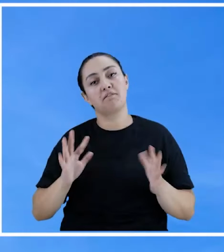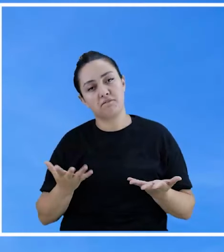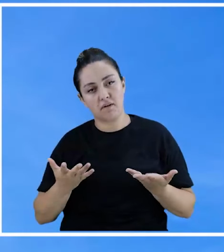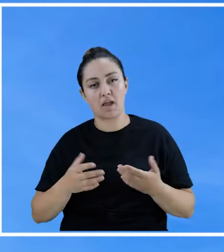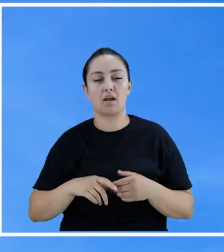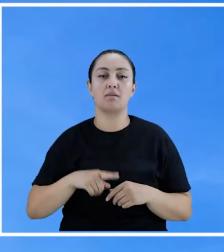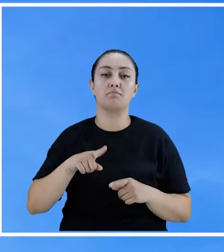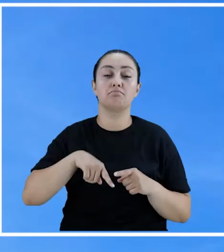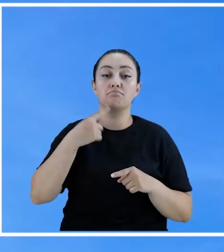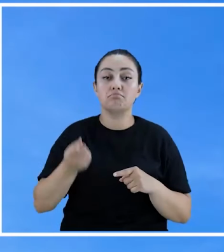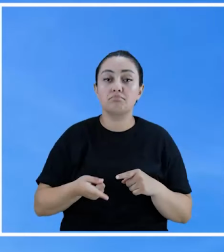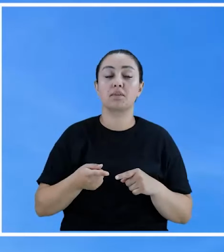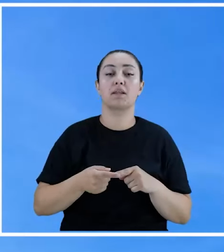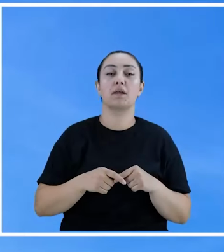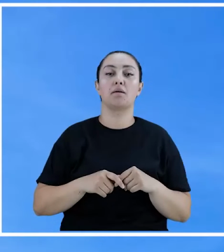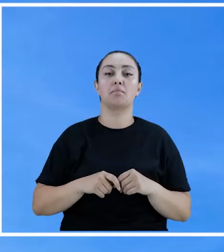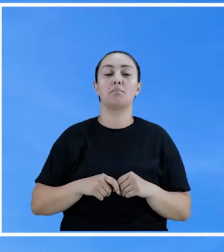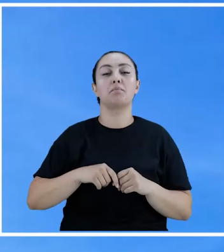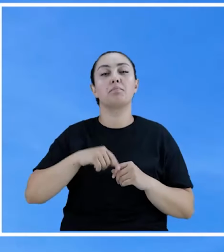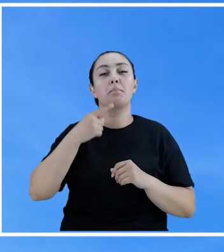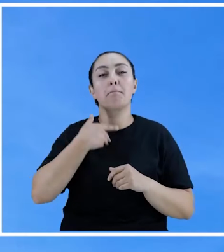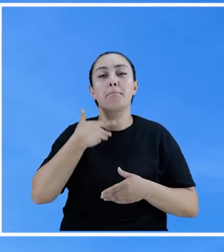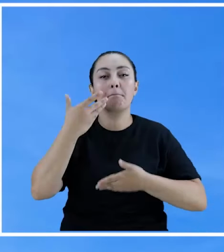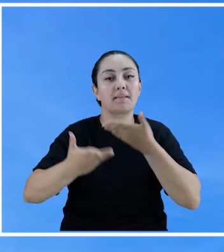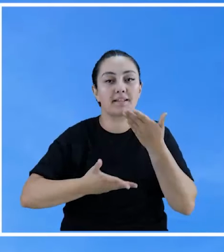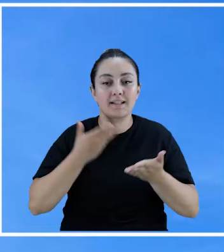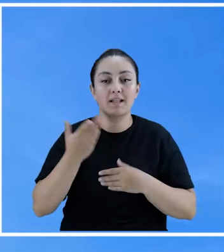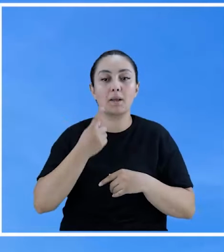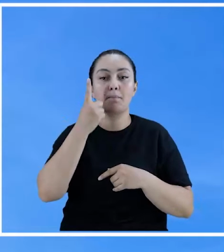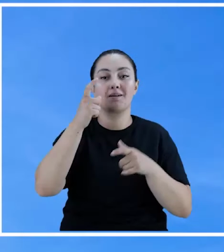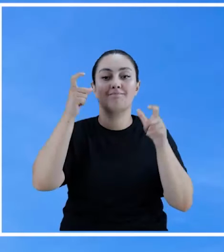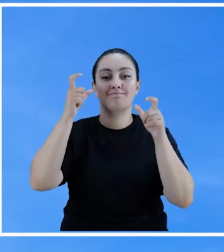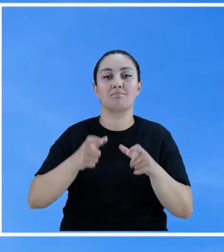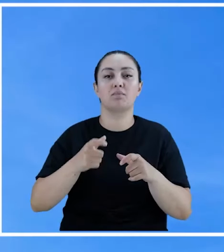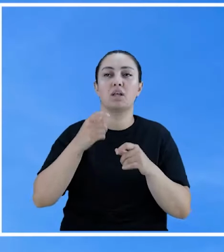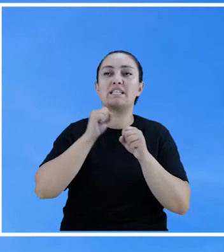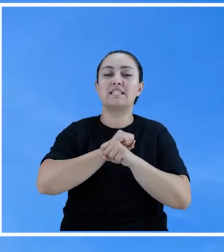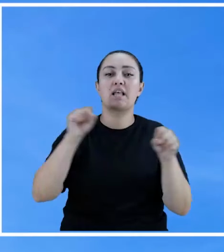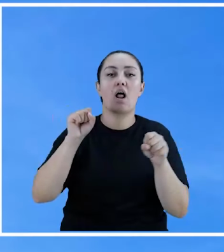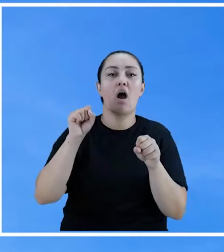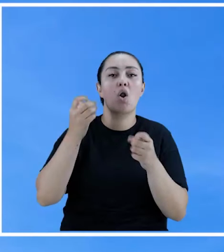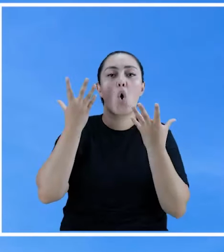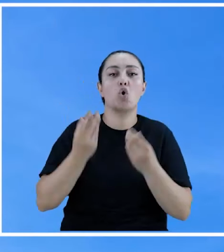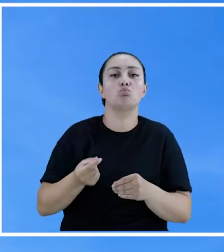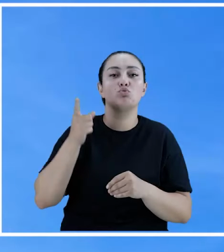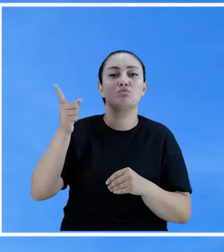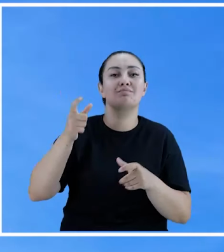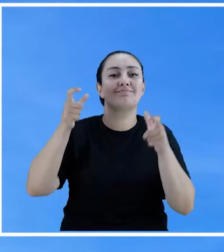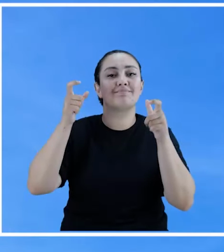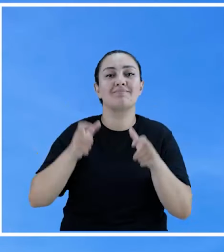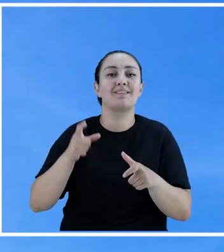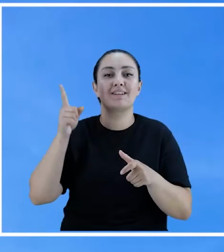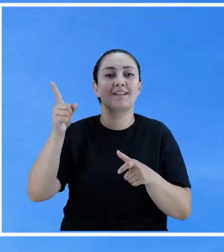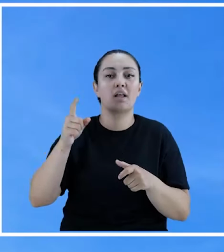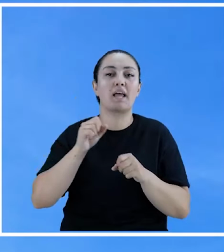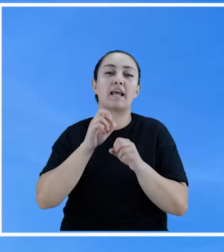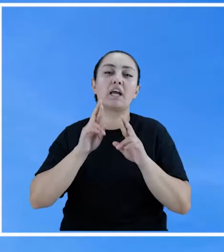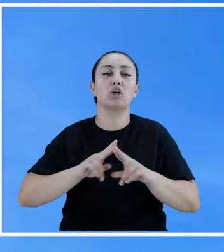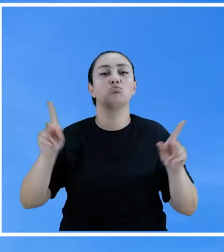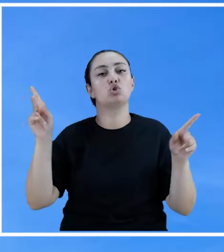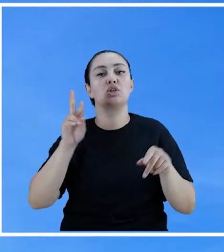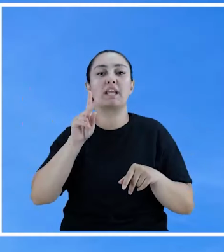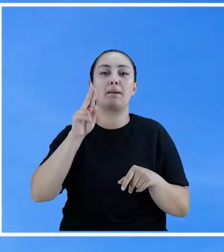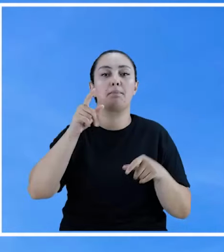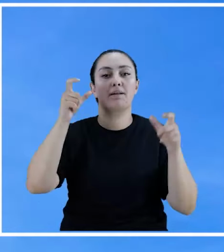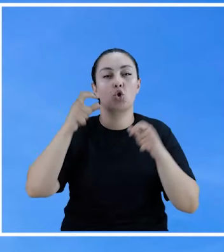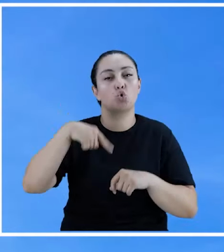işte bahsettiğim gibi perde duvarı hasar almış bir yapının deyim yerinde ise bacağından kırılmış gibi